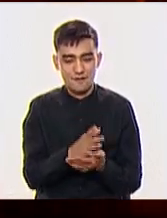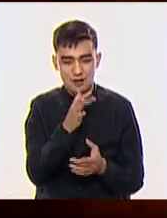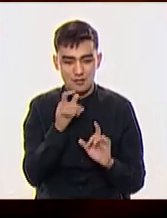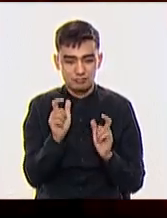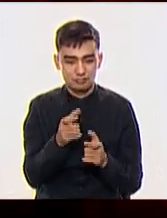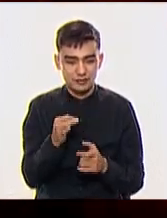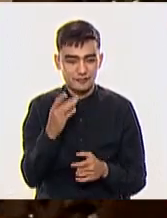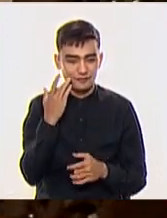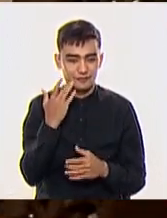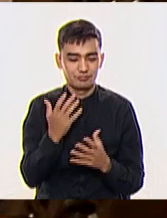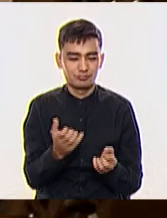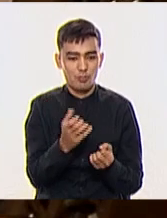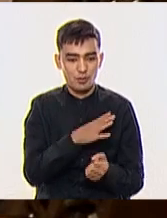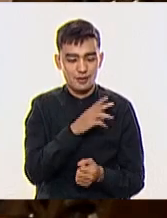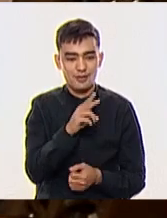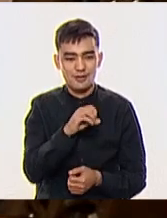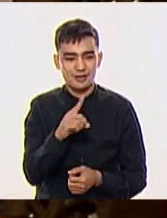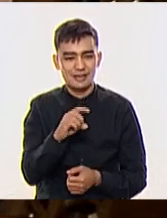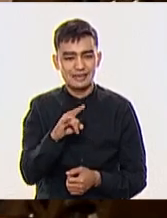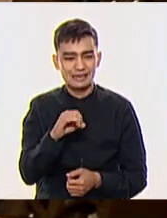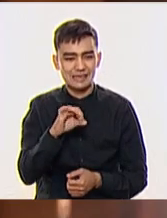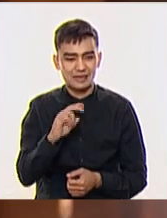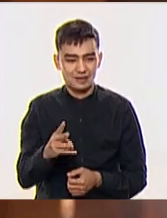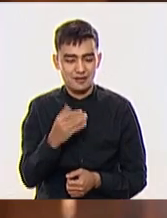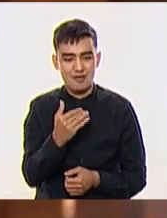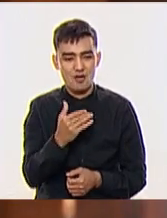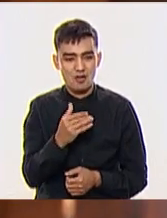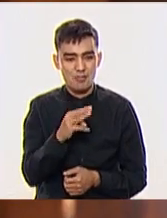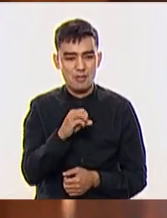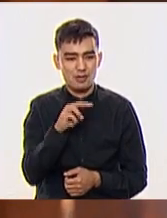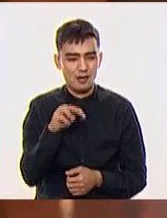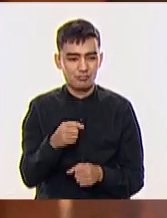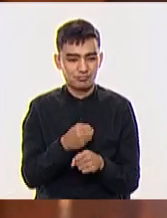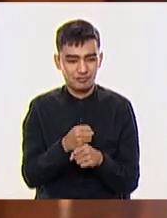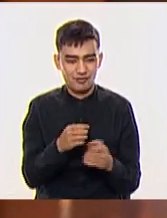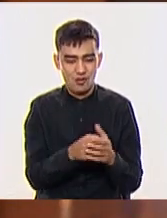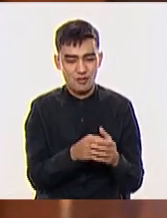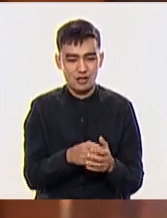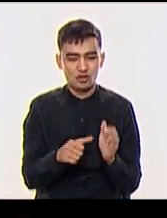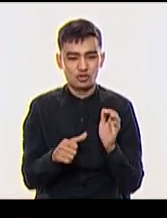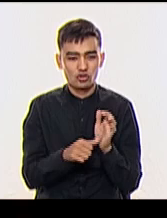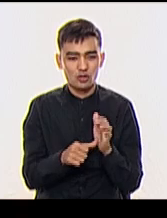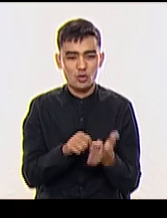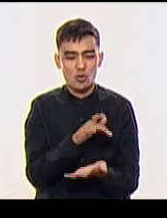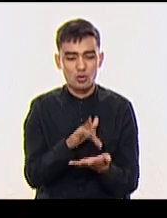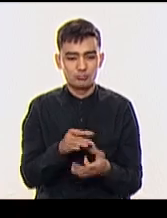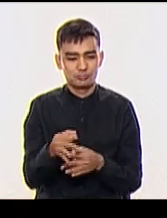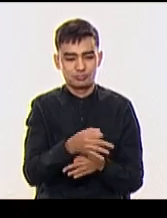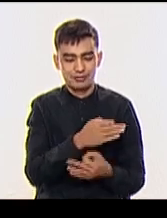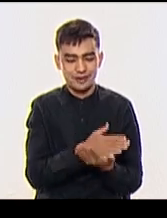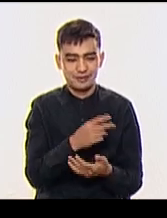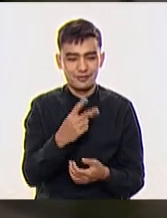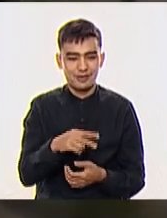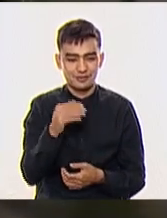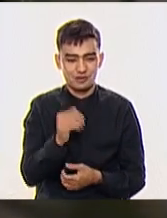кезінде қолдау білдірді. Жалпы кастинг Тау-кен металлургиялық компаниясының бөлімшелері еліміздің 6 қаласында орналасқан. Онда 20